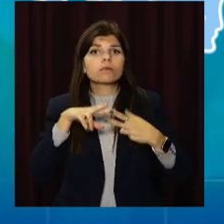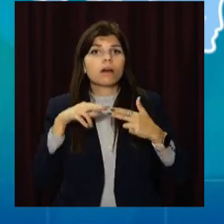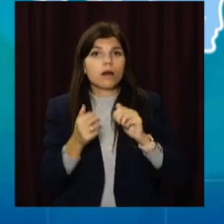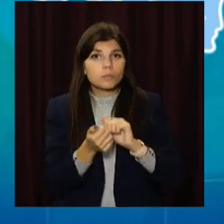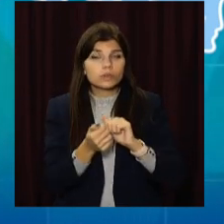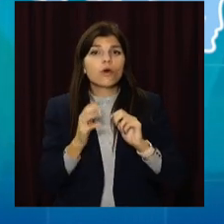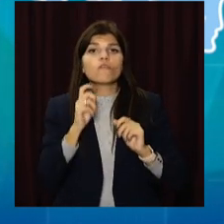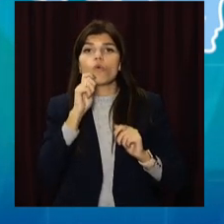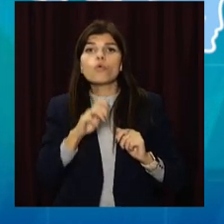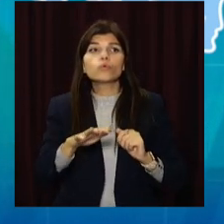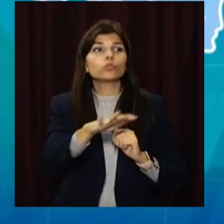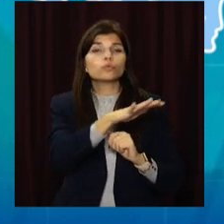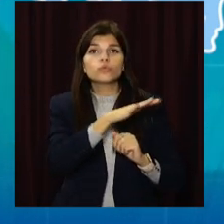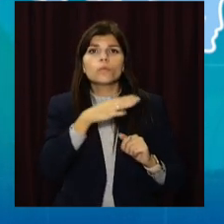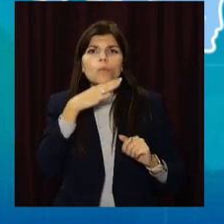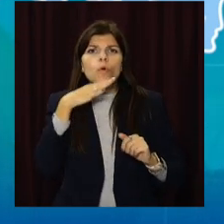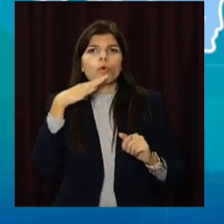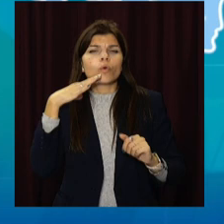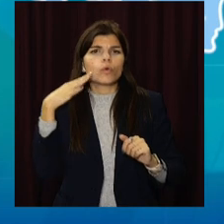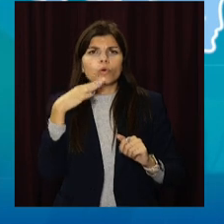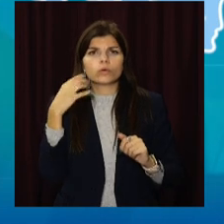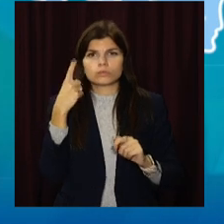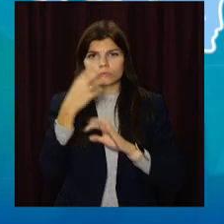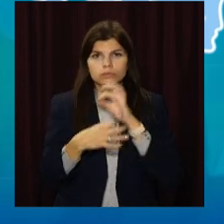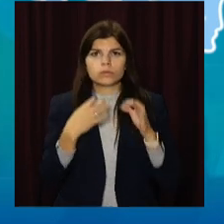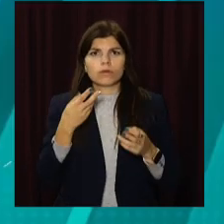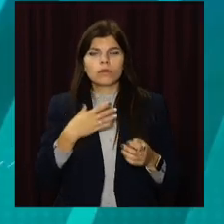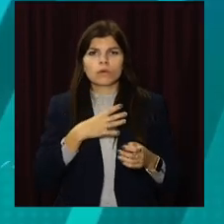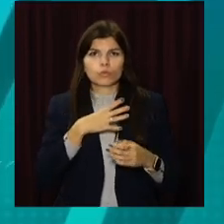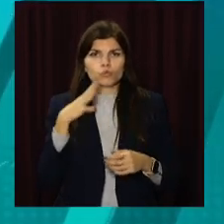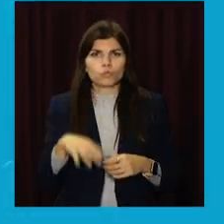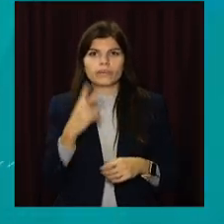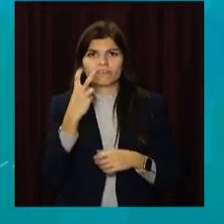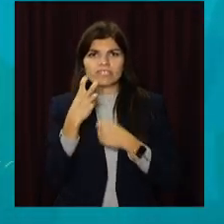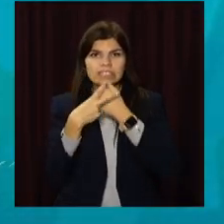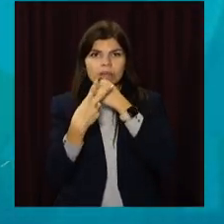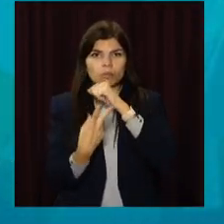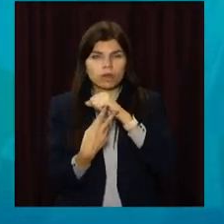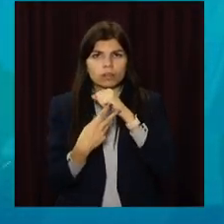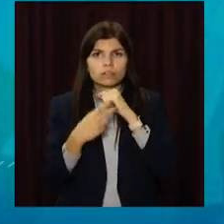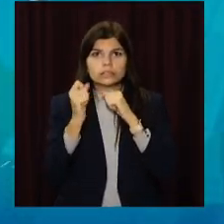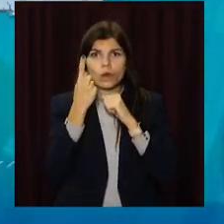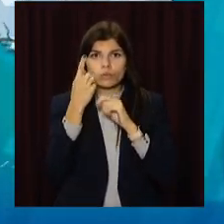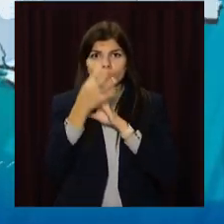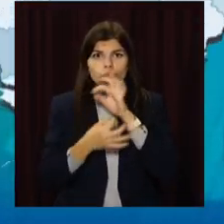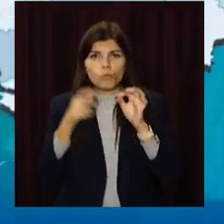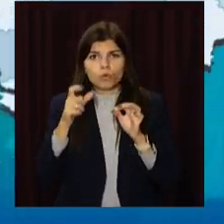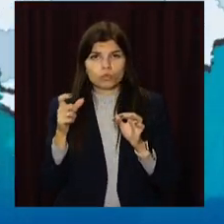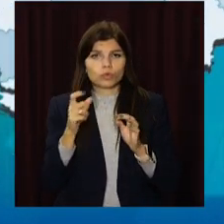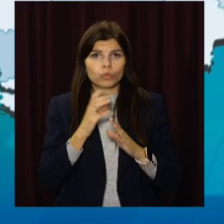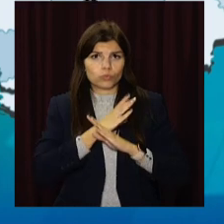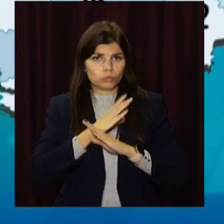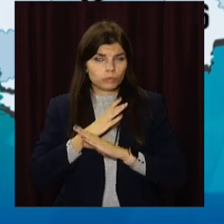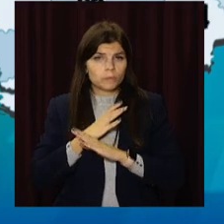Кам'янське. В Україні найбільша кількість летальних випадків за добу – 217. Це рекордний показник, який востаннє фіксували ще